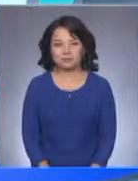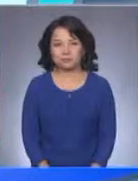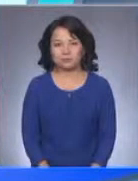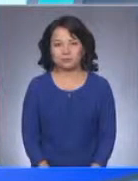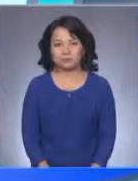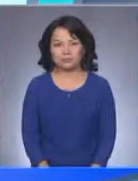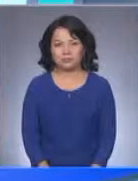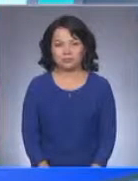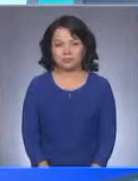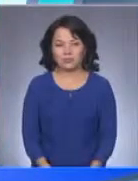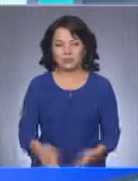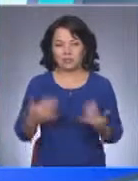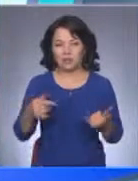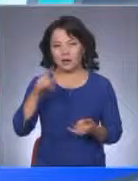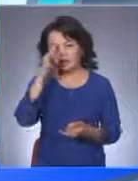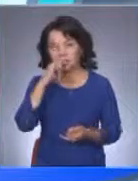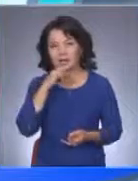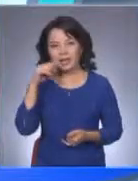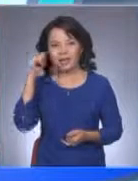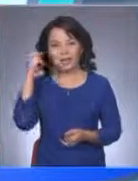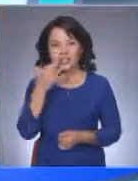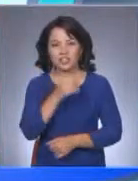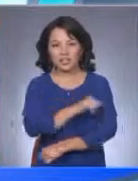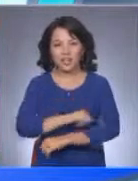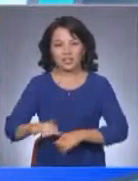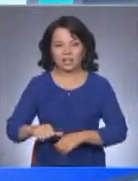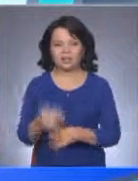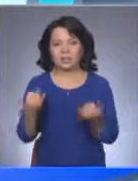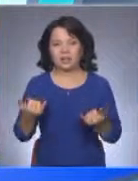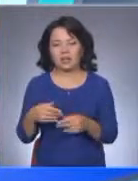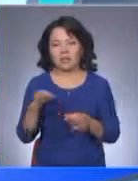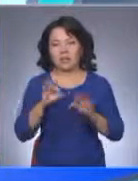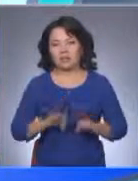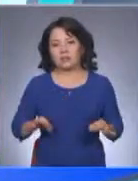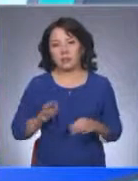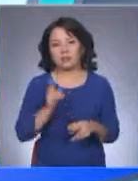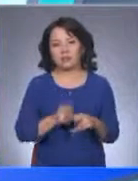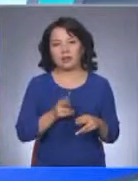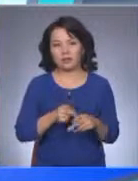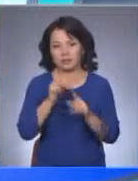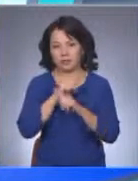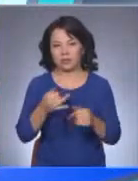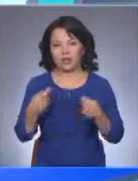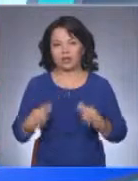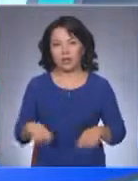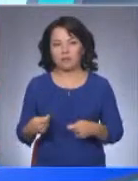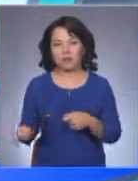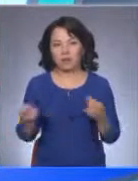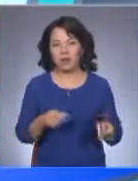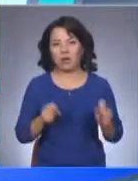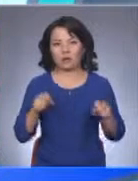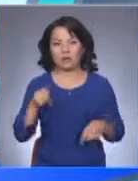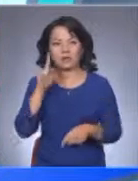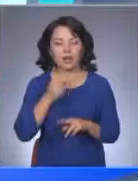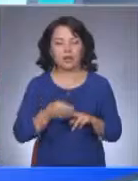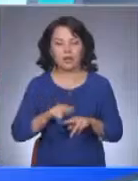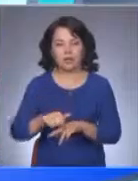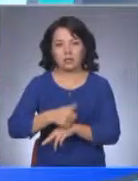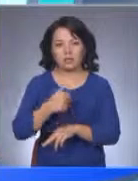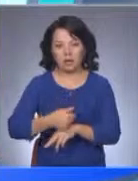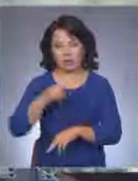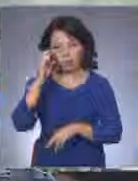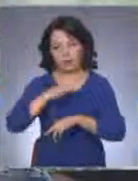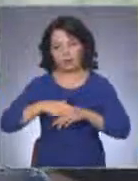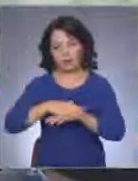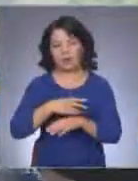Қожбанова. Енді Қазақстан мен Қырғыз елі шекарадан ешқандай кедергісіз тауар алып өте алады. Бүгін екі мемлекеттің басшылары